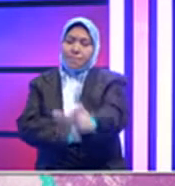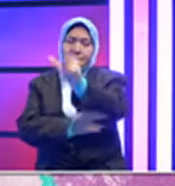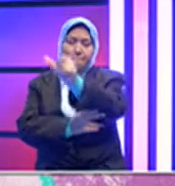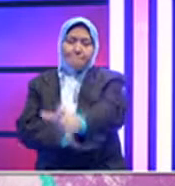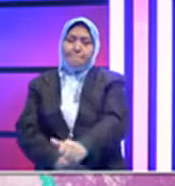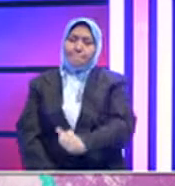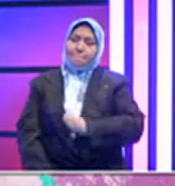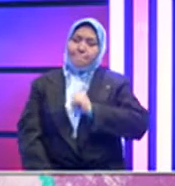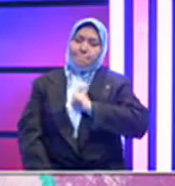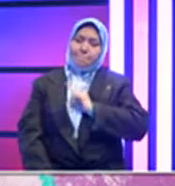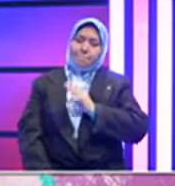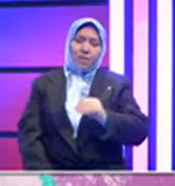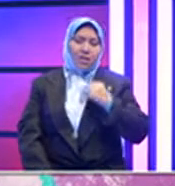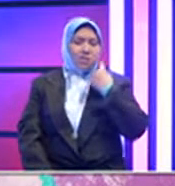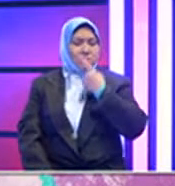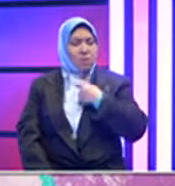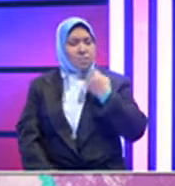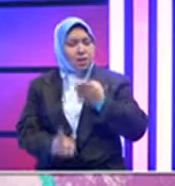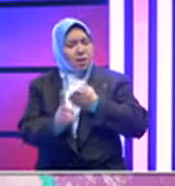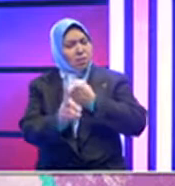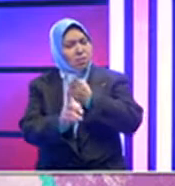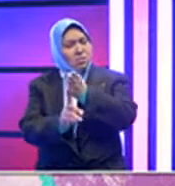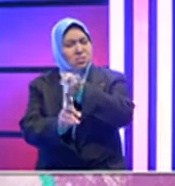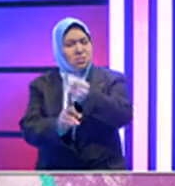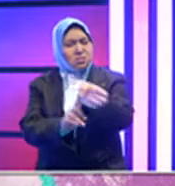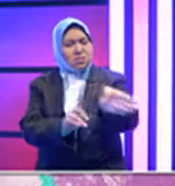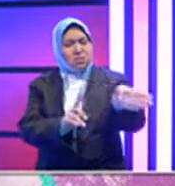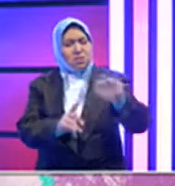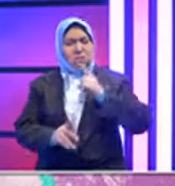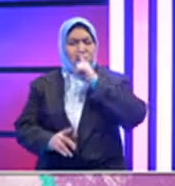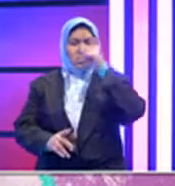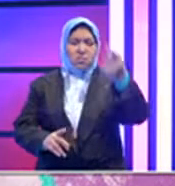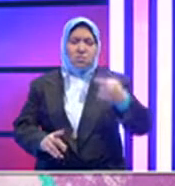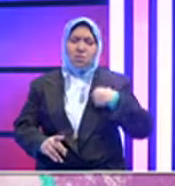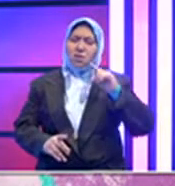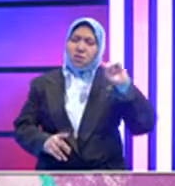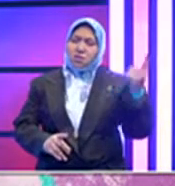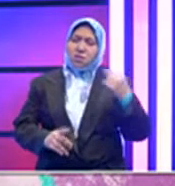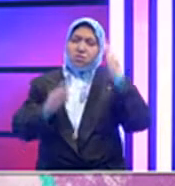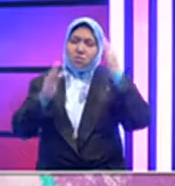Ana Minal mulhidin Yin